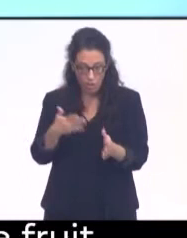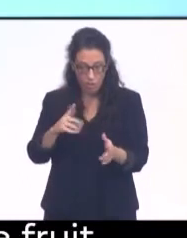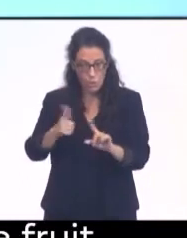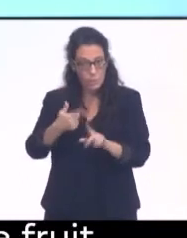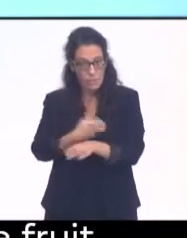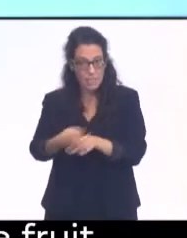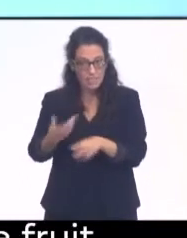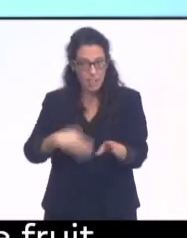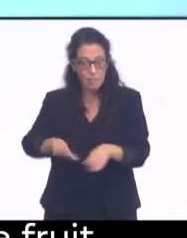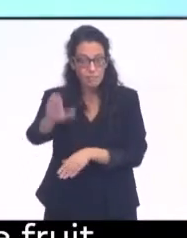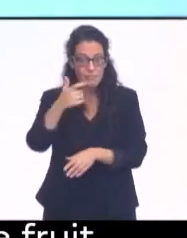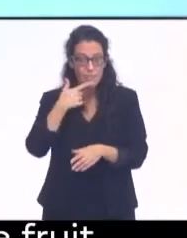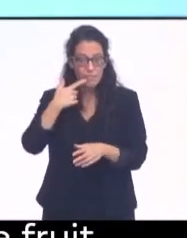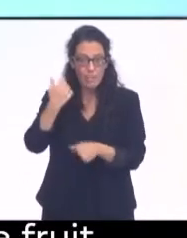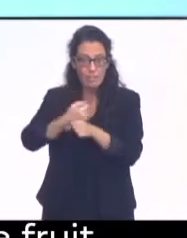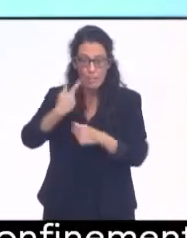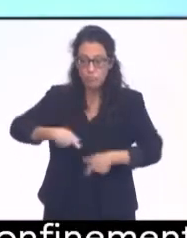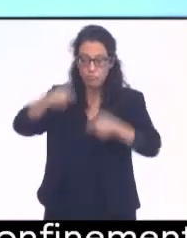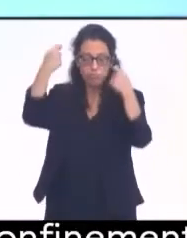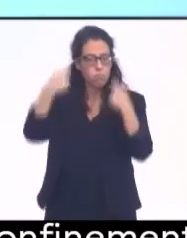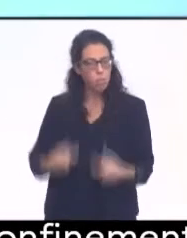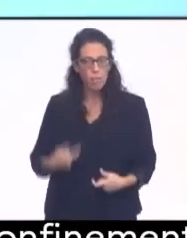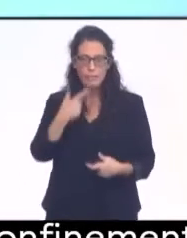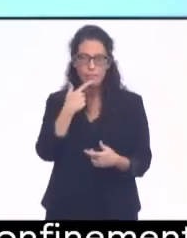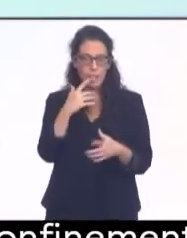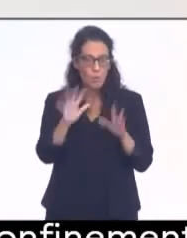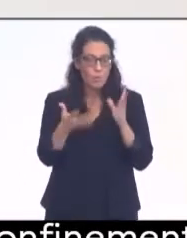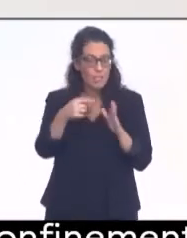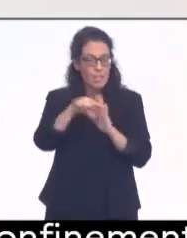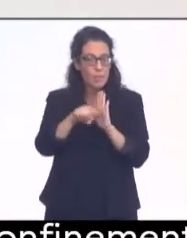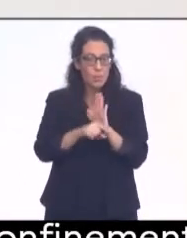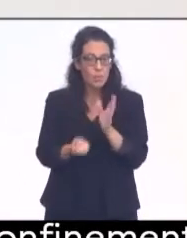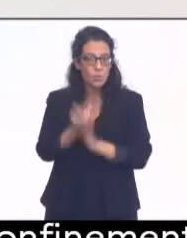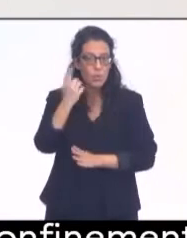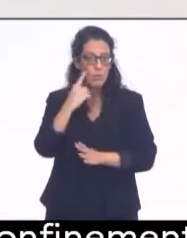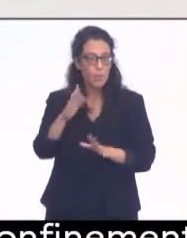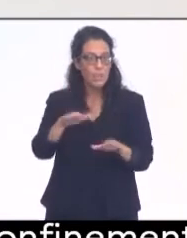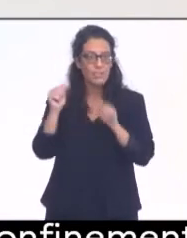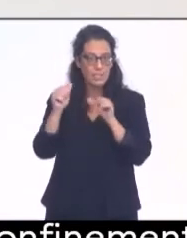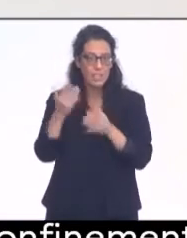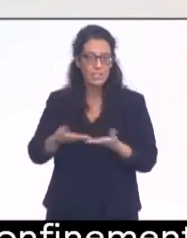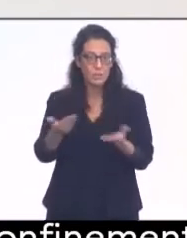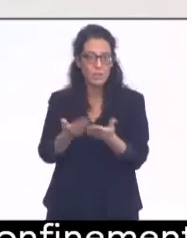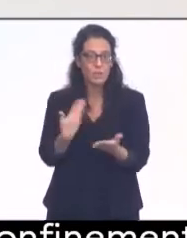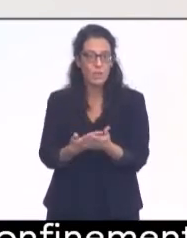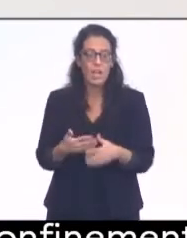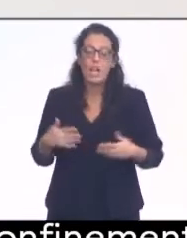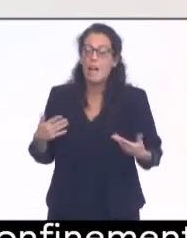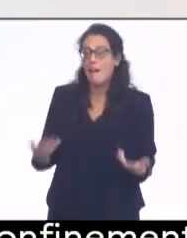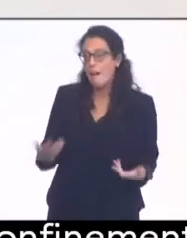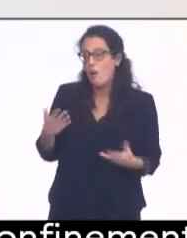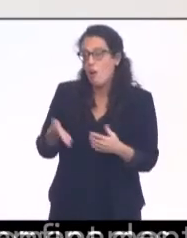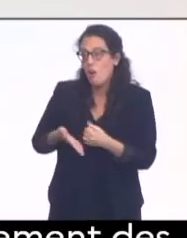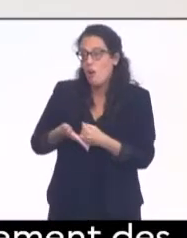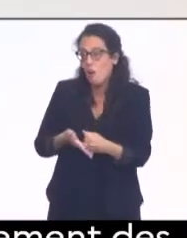personnels spécialisés pour stopper et redresser cette situation ? Alors vous comprenez bien qu'un renfort, ça va être compliqué en ce moment. Le